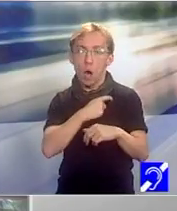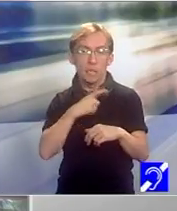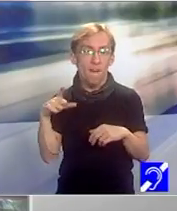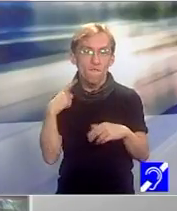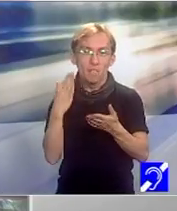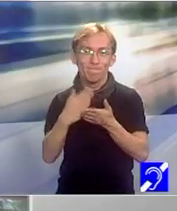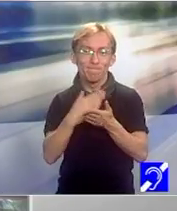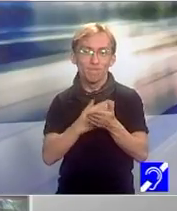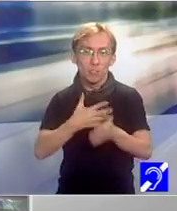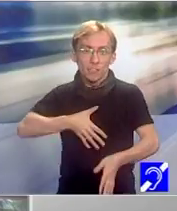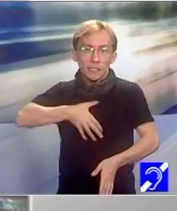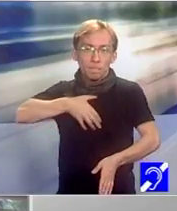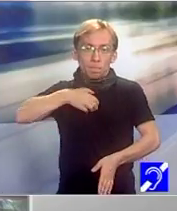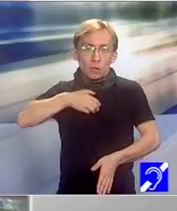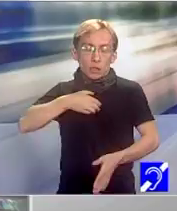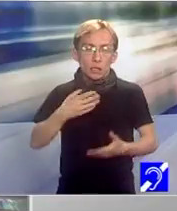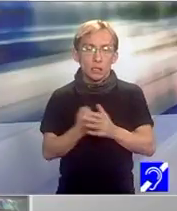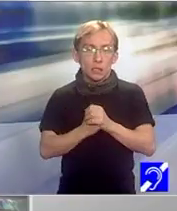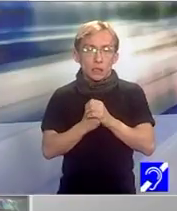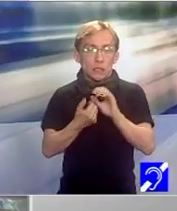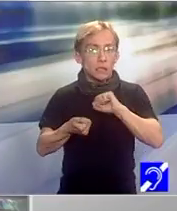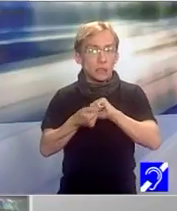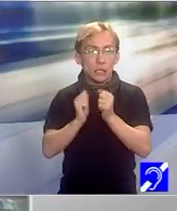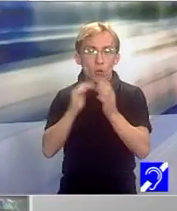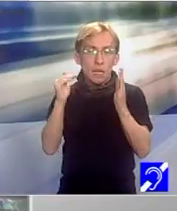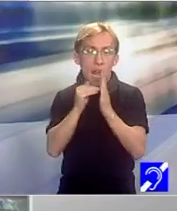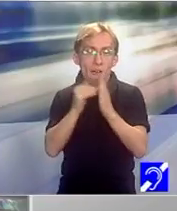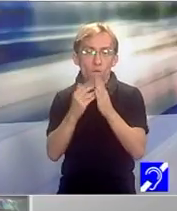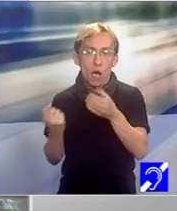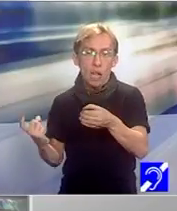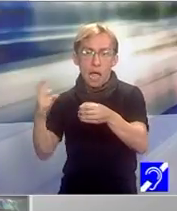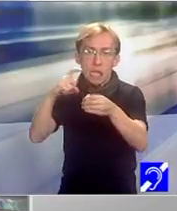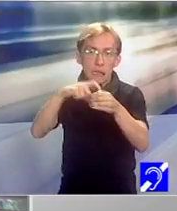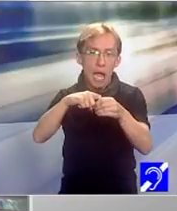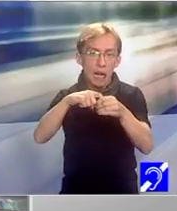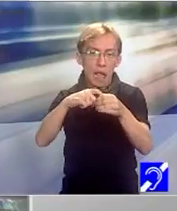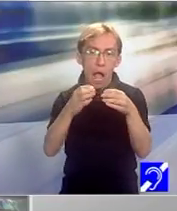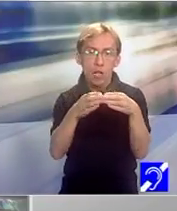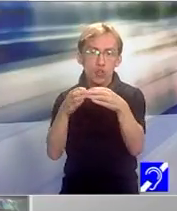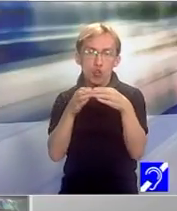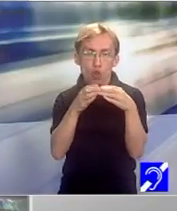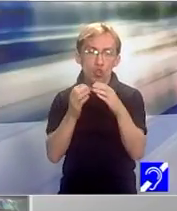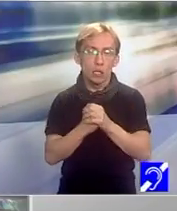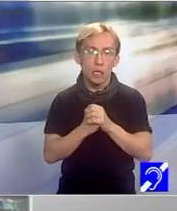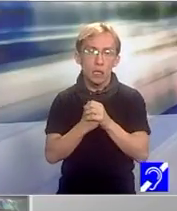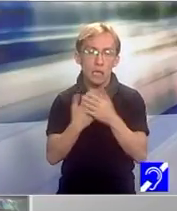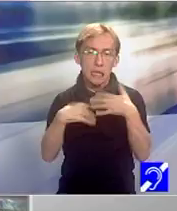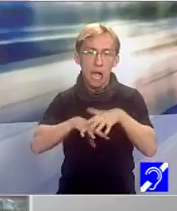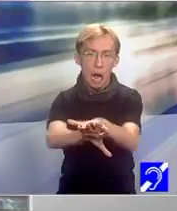Nevoia mea ca și părinte sau aparținător este de a integra această poveste în povestea mea de viață generală.